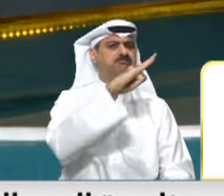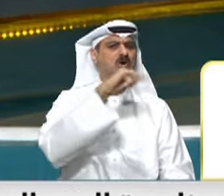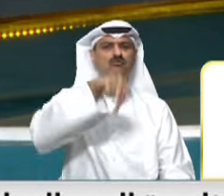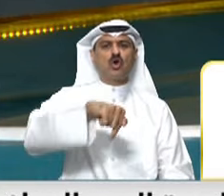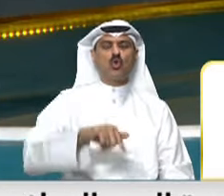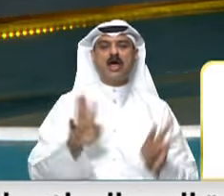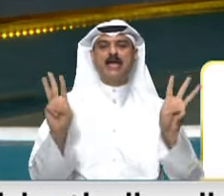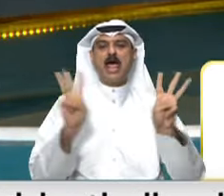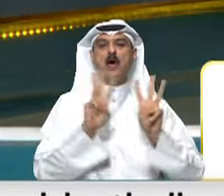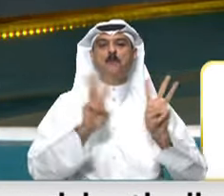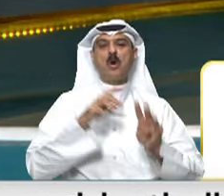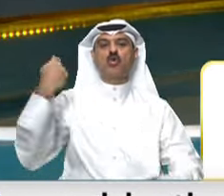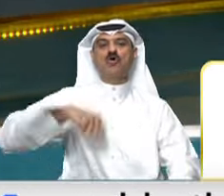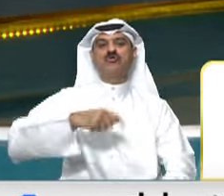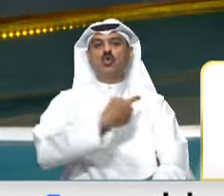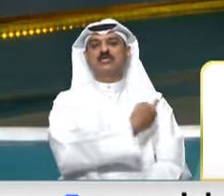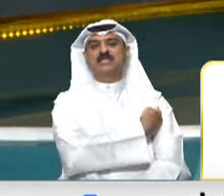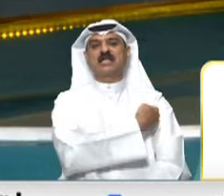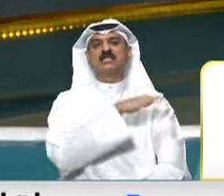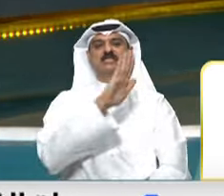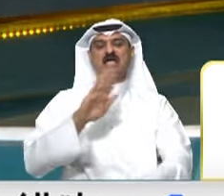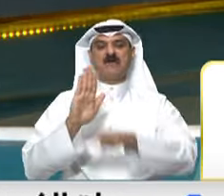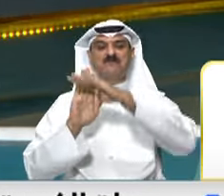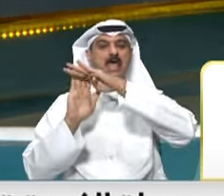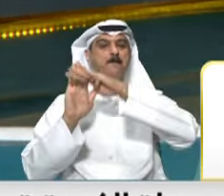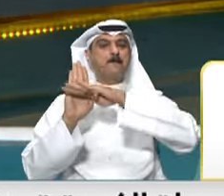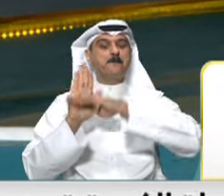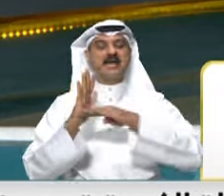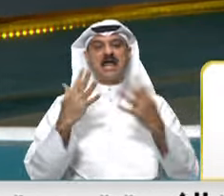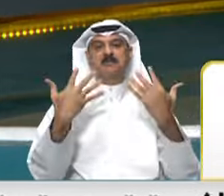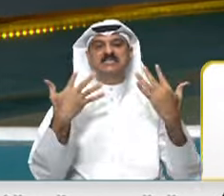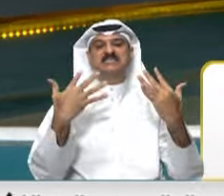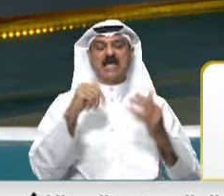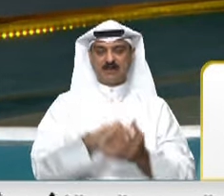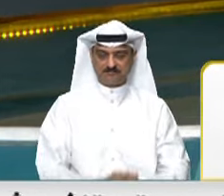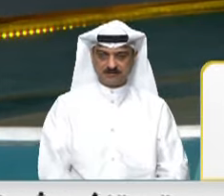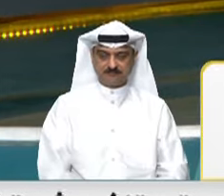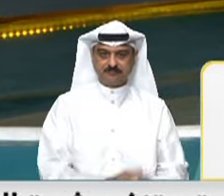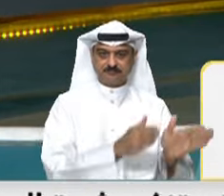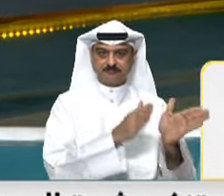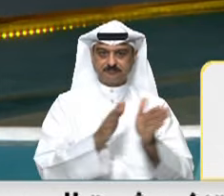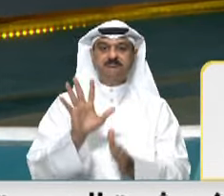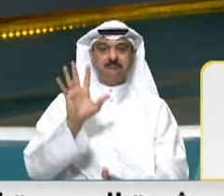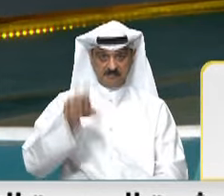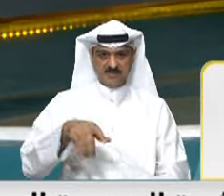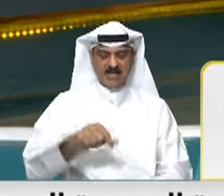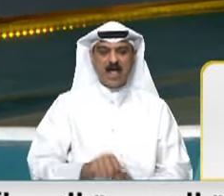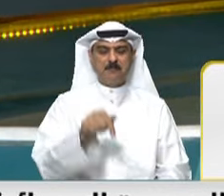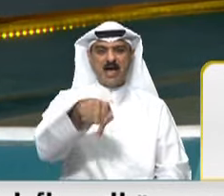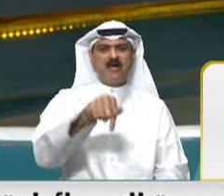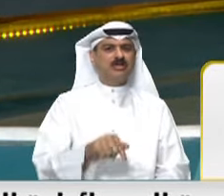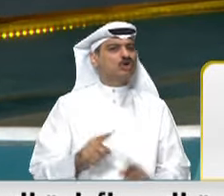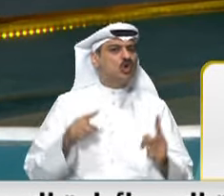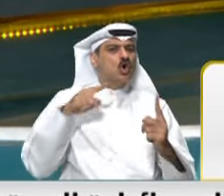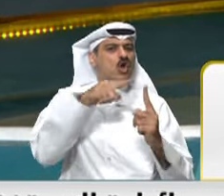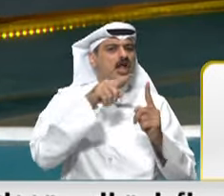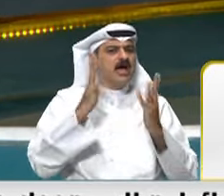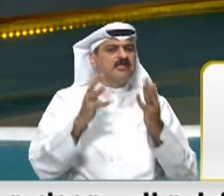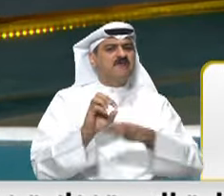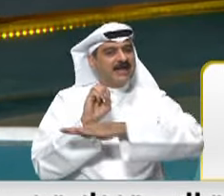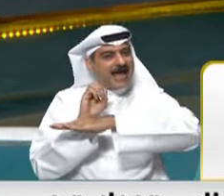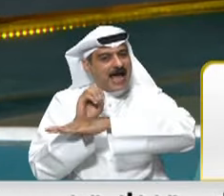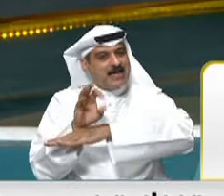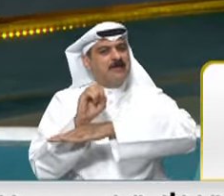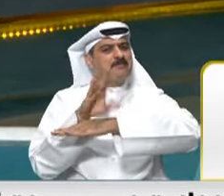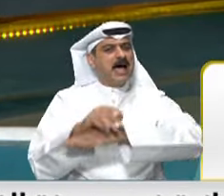الصحه والتي سيتم ادراجها في تطبيق سهل قريبا نعم الخريطه التفاعليه تهدف الى تقديم معلومات